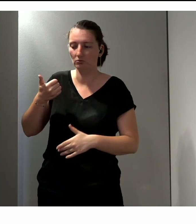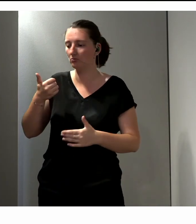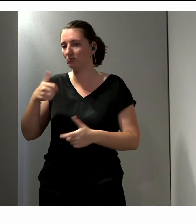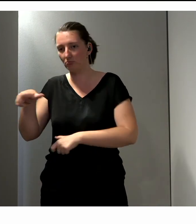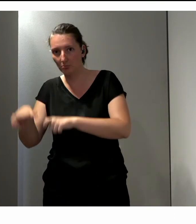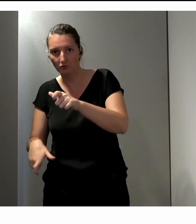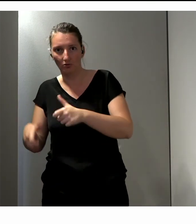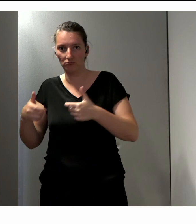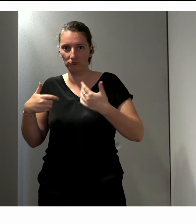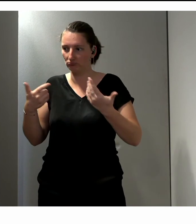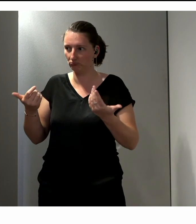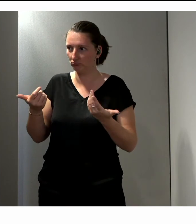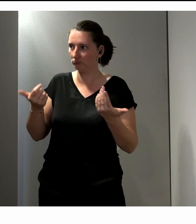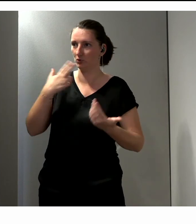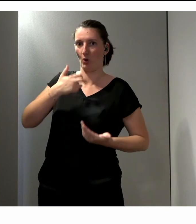et sociétés civiles